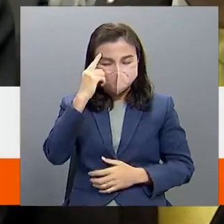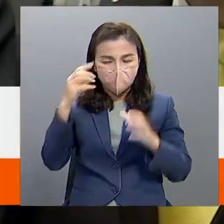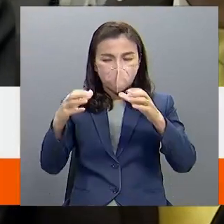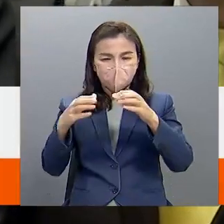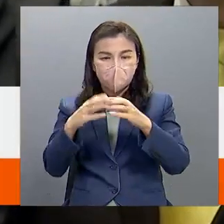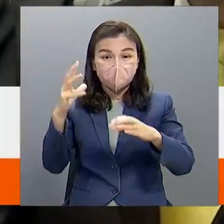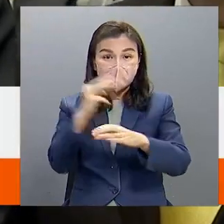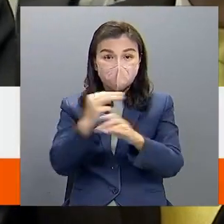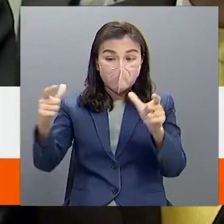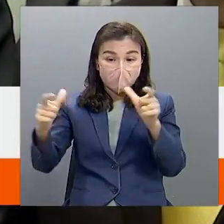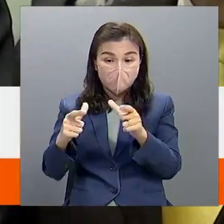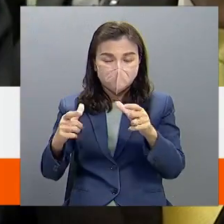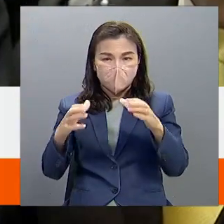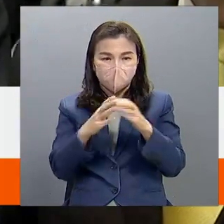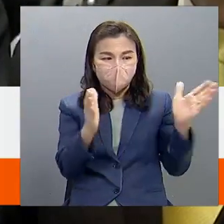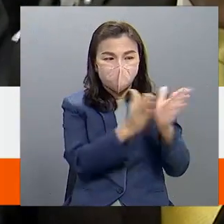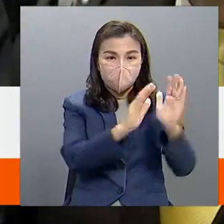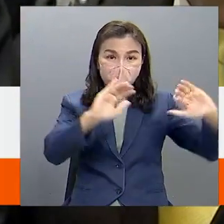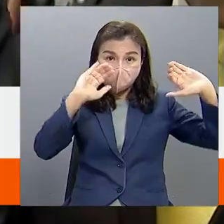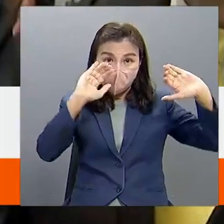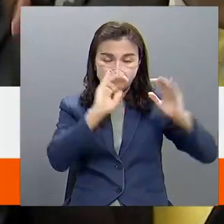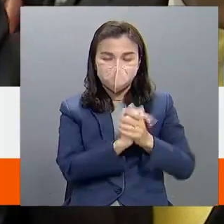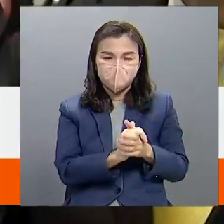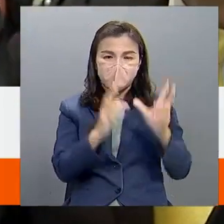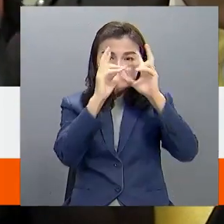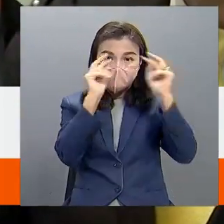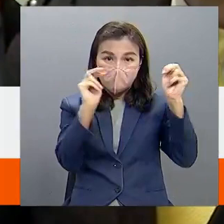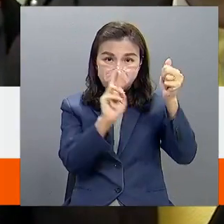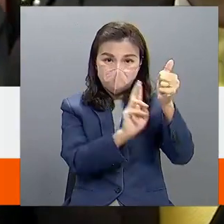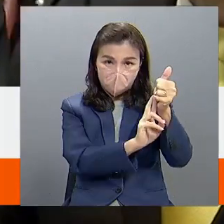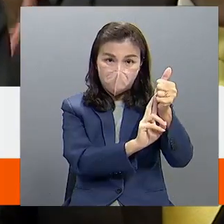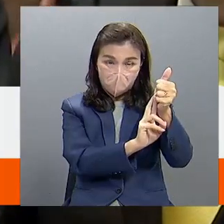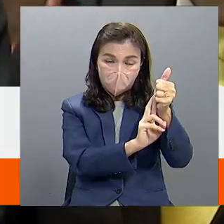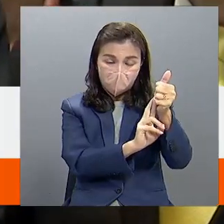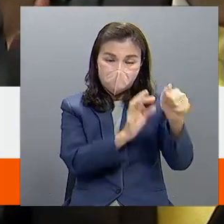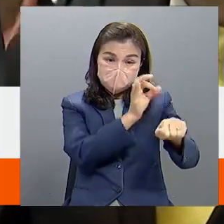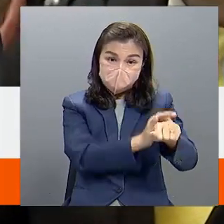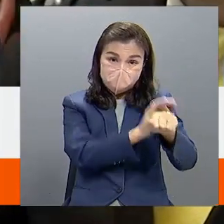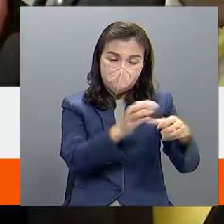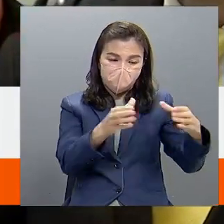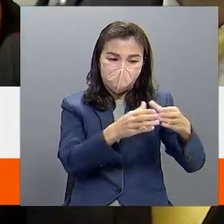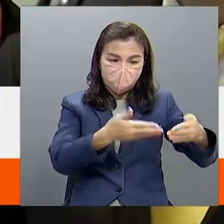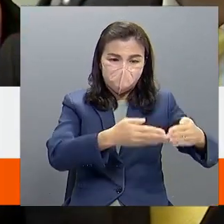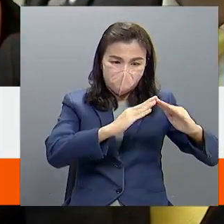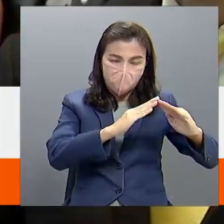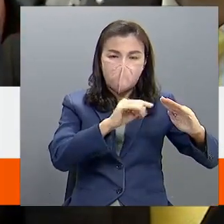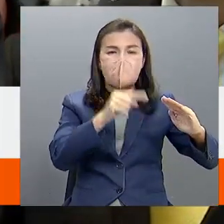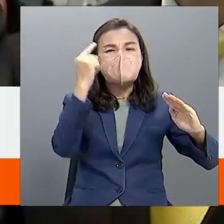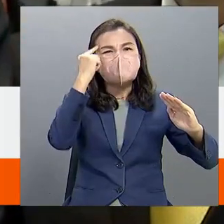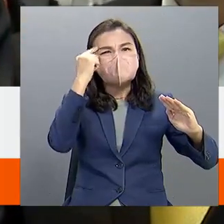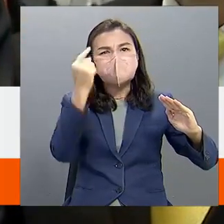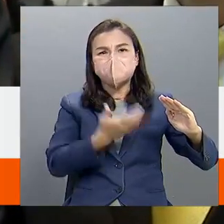าลลุงป้อมหัวหน้าพรรคพลังชลัดเป็นแกนนำจัดตั้งรัฐบาลเป็นผู้ที่สม